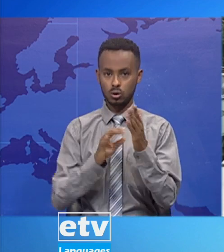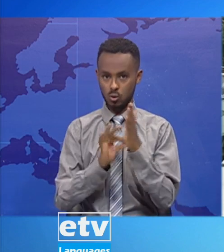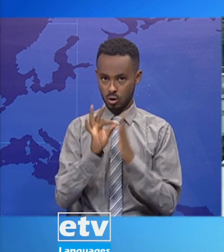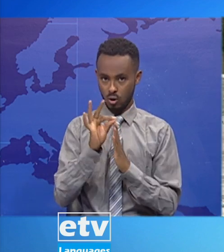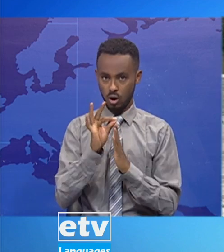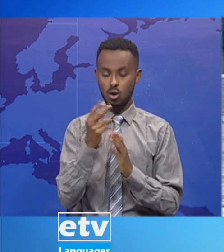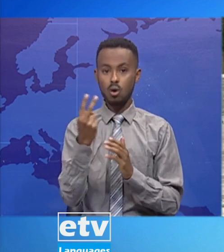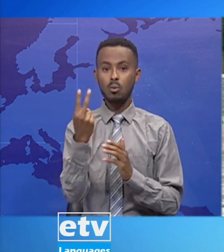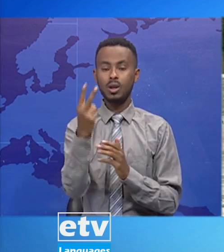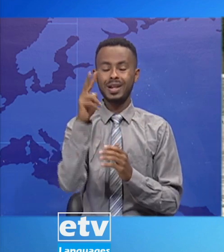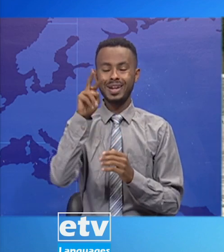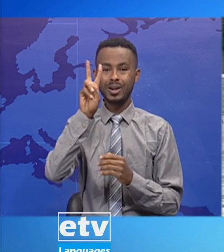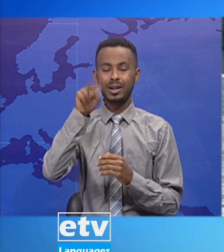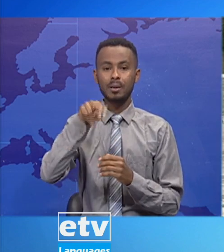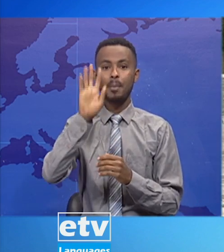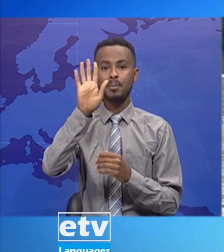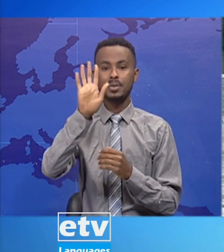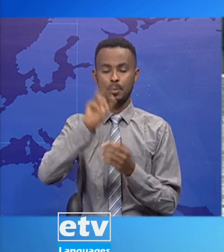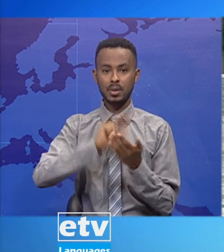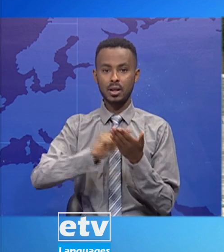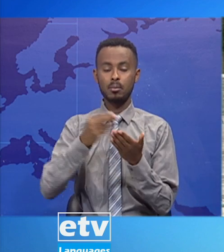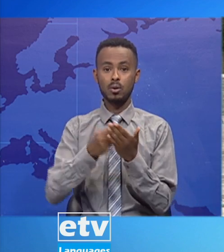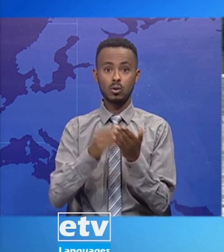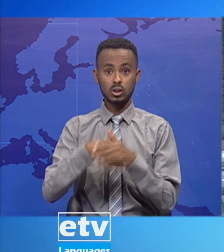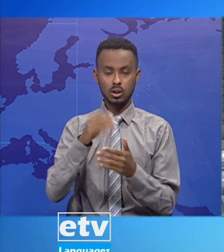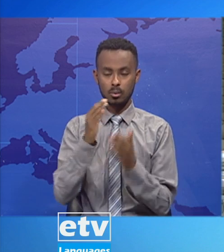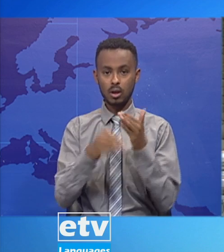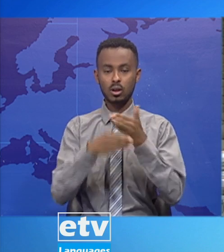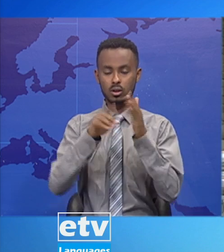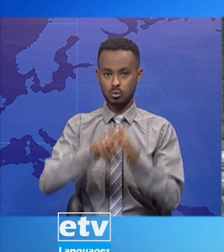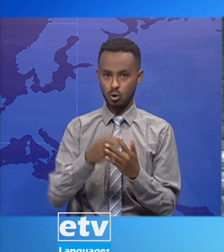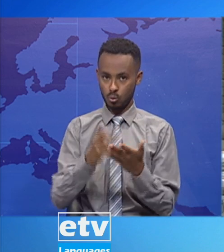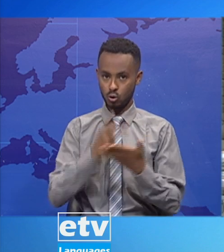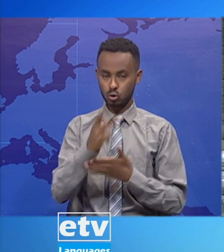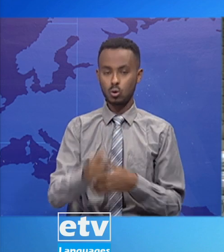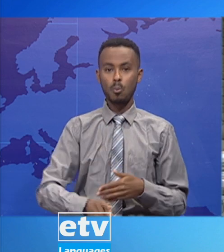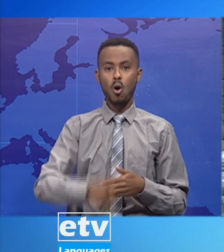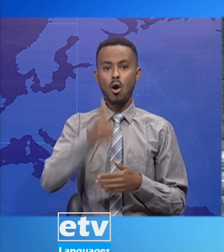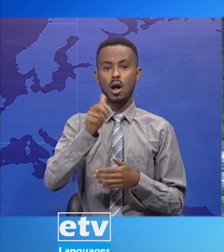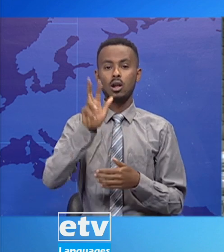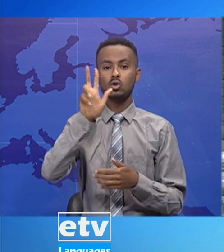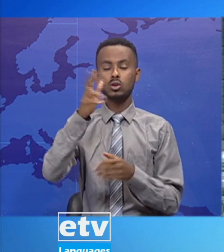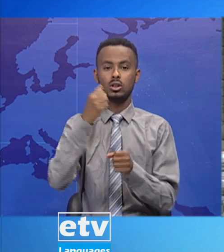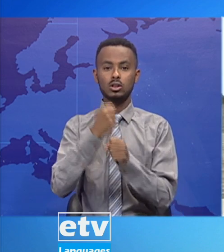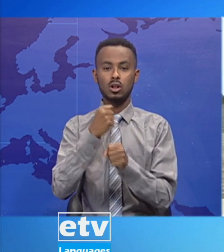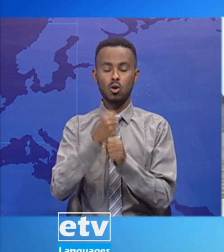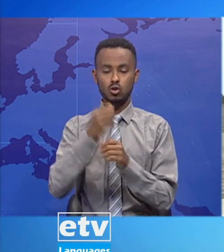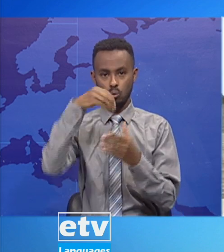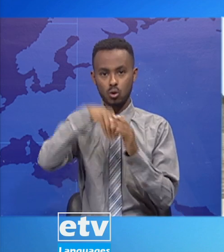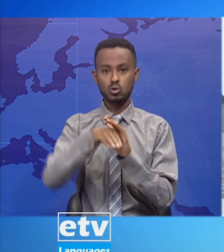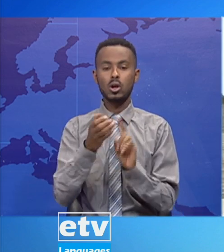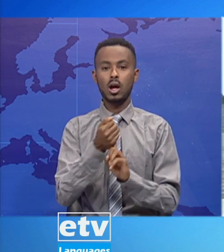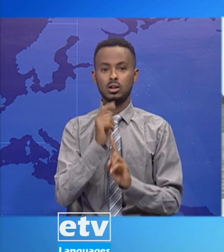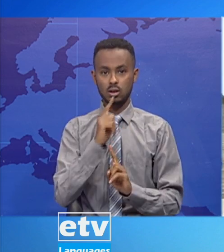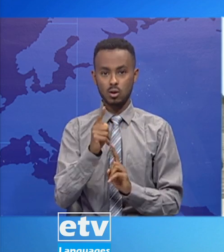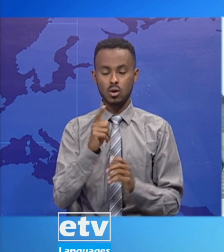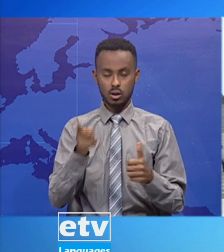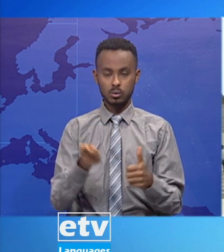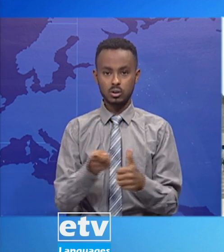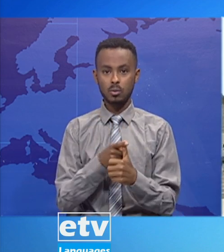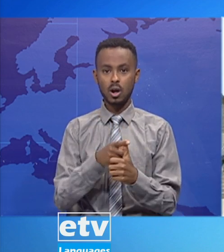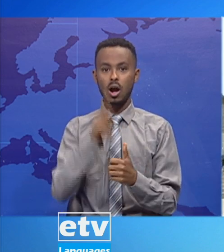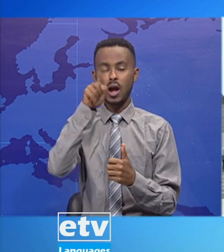ተቆጥረዋል። በ2.5 ቢሊዮን ብር ወጪ ግንባታ የተጀመረው ፕሮጀክቱ በዋናነት 3 ስራዎችን በውስጡ ያዘ ነው።